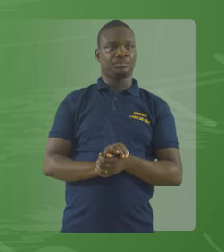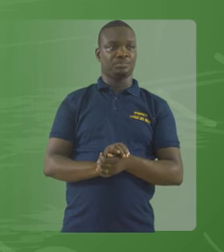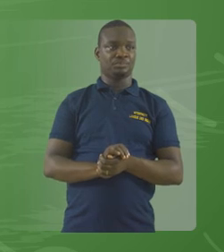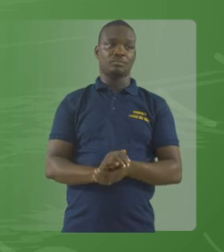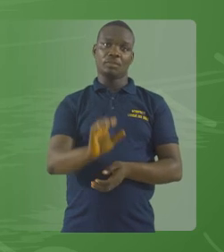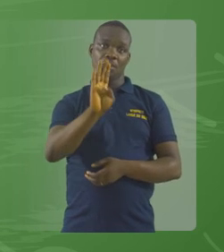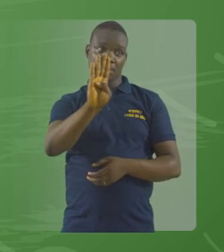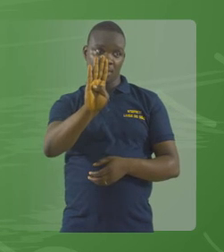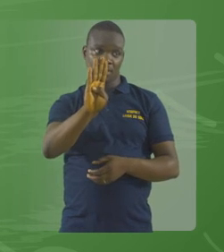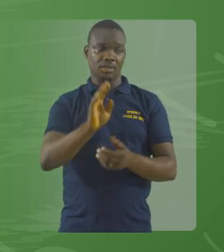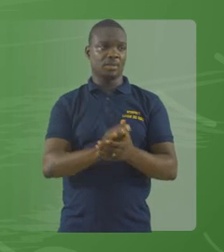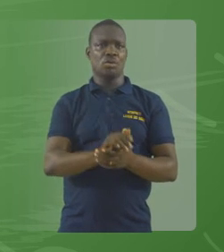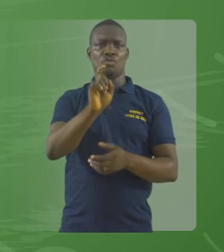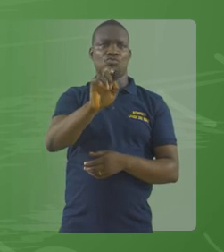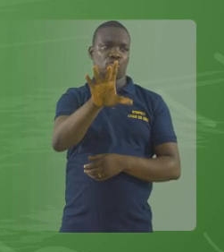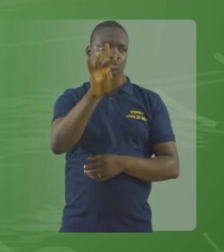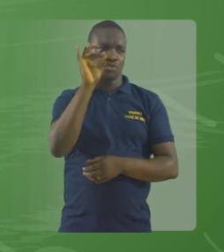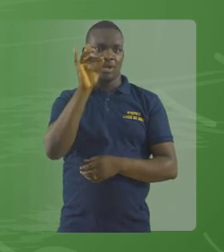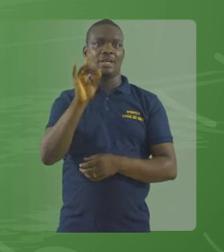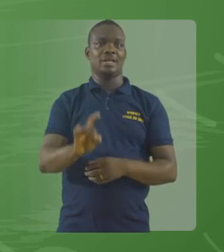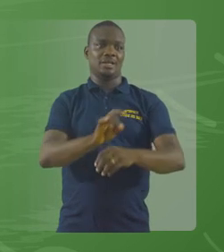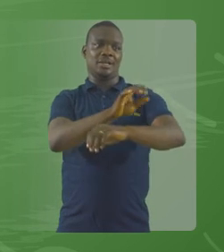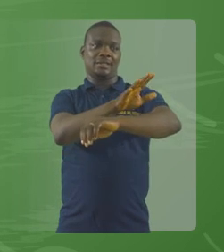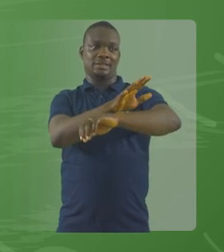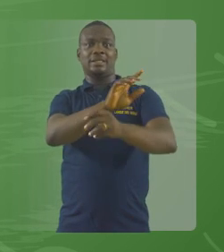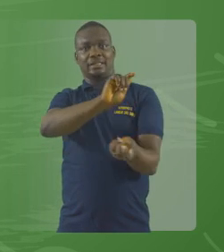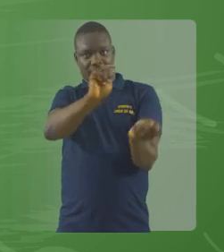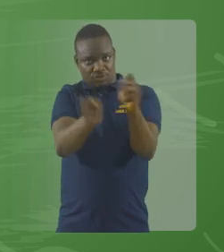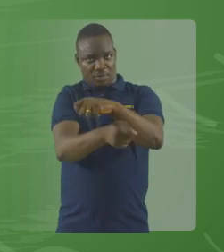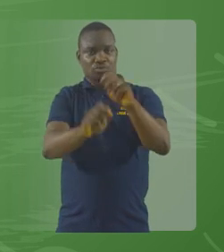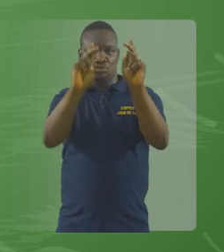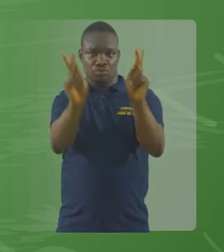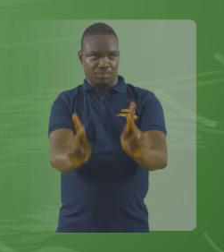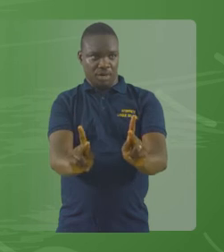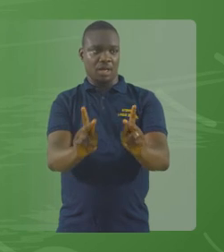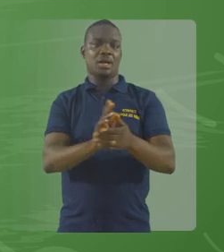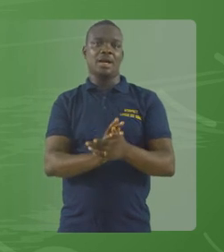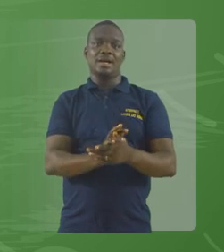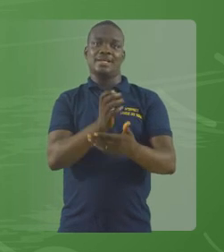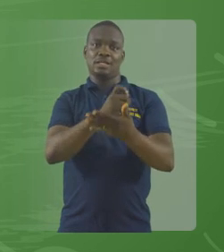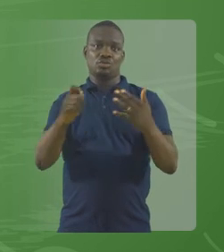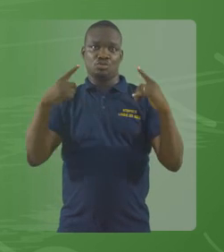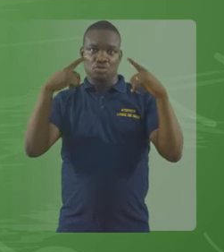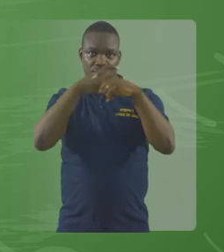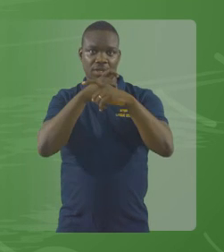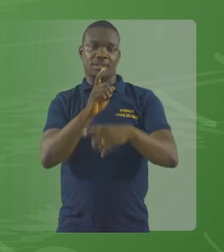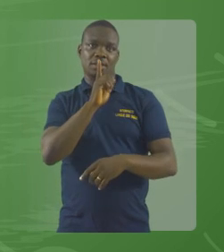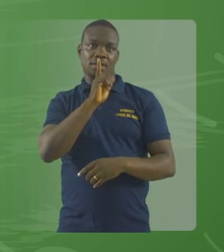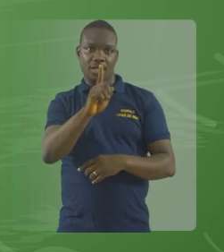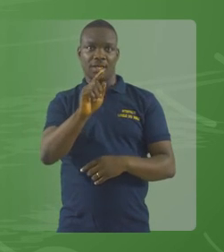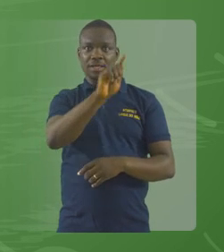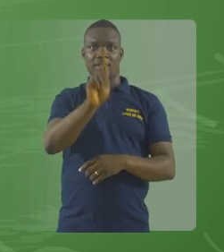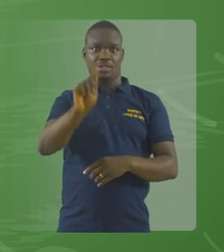B, déterminons la transformation du plan dont l'écriture complexe est